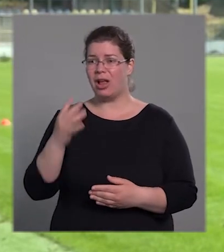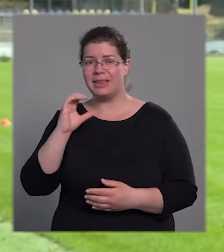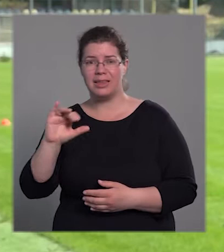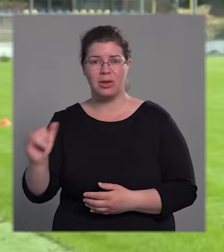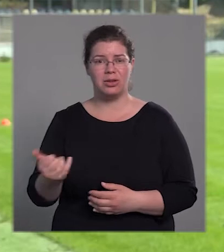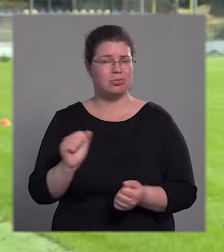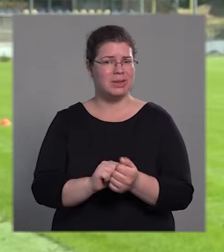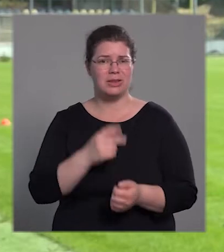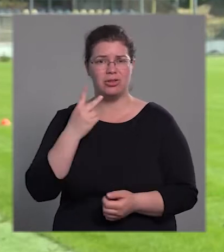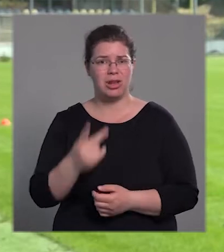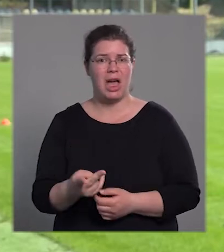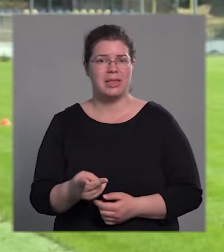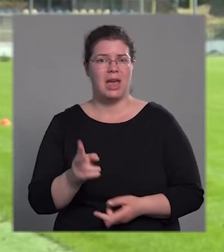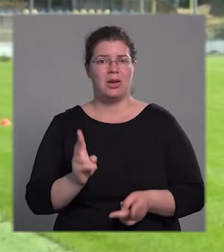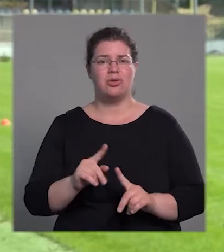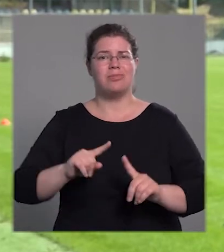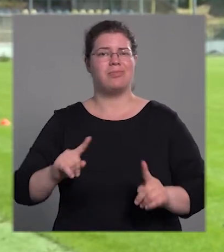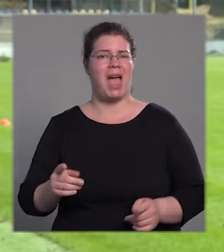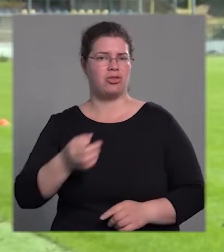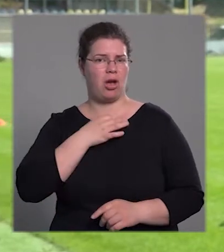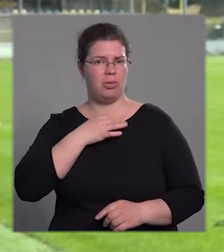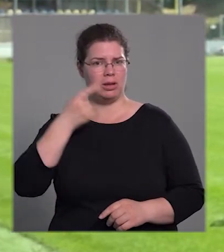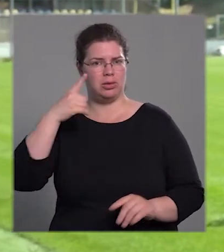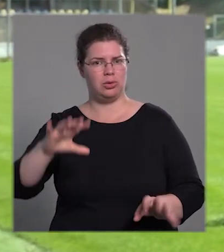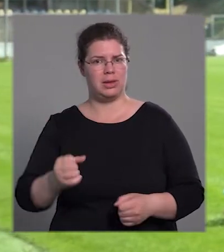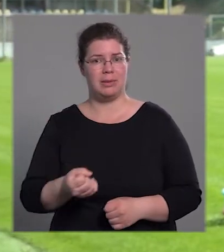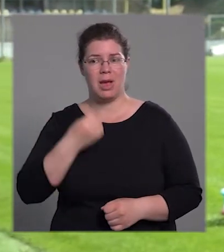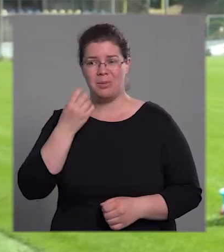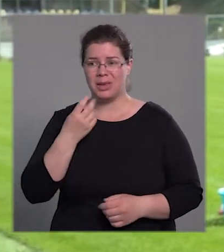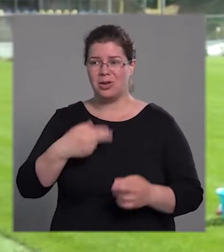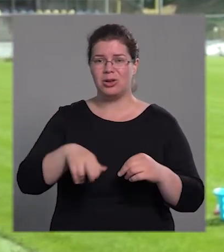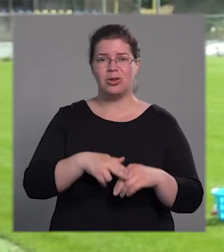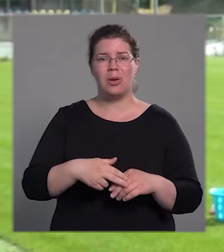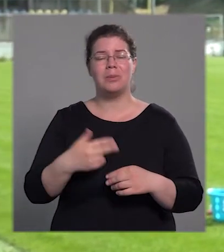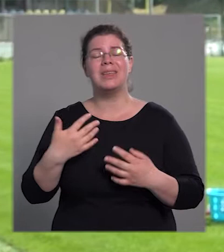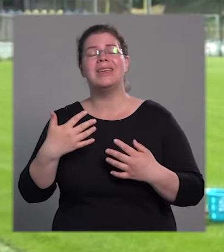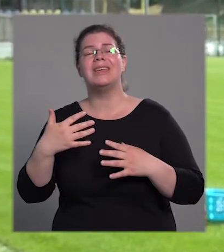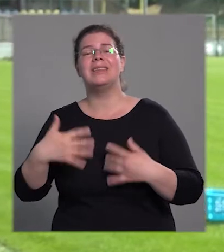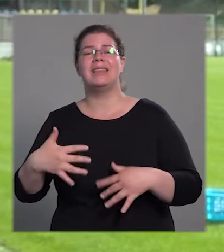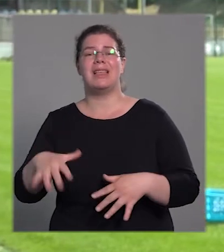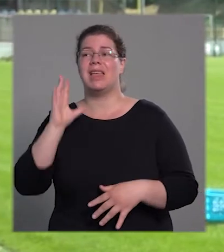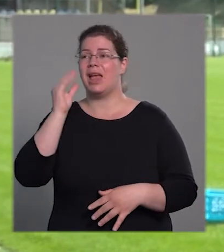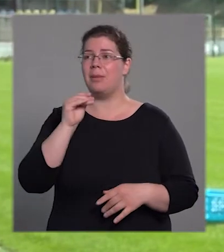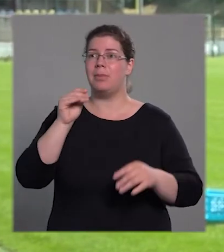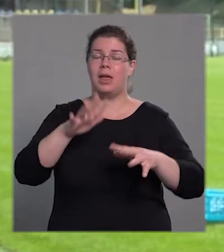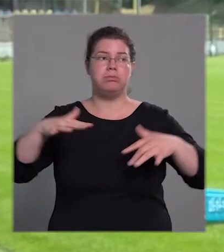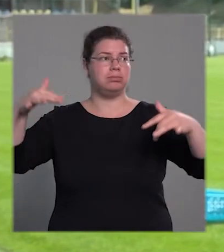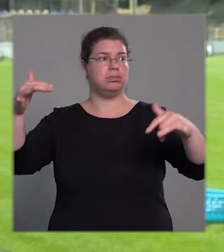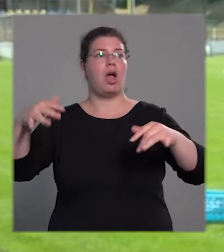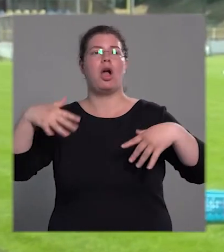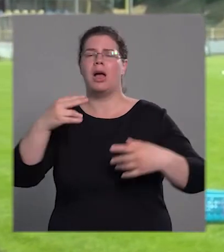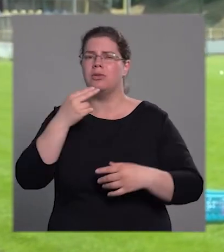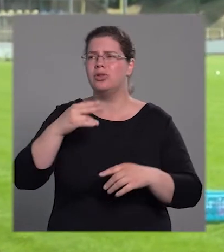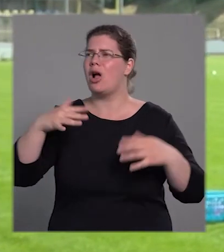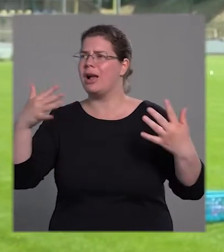előtt, hogy más hangulatot tud teremteni, amikor több tízezer ember kim van, vagy több ezer a leláton, akár fütyül, akár